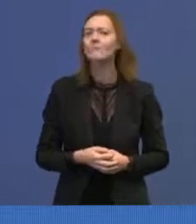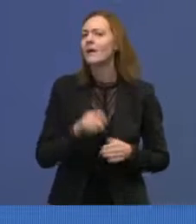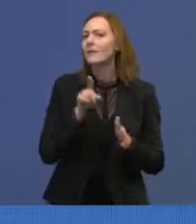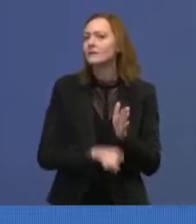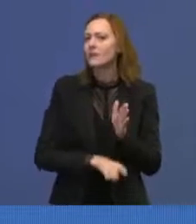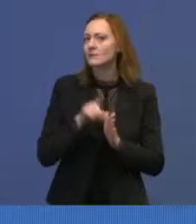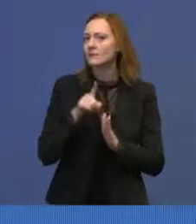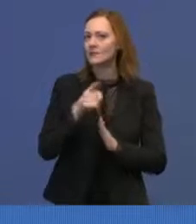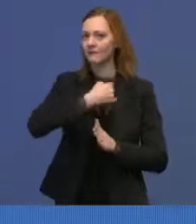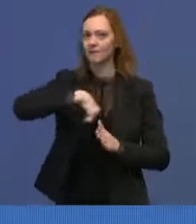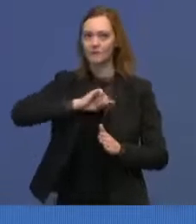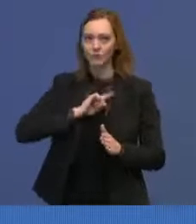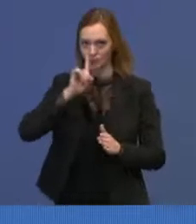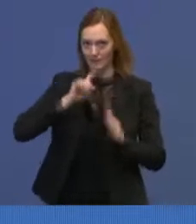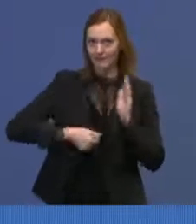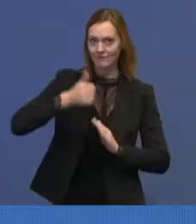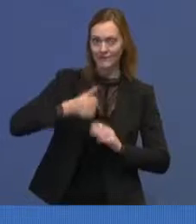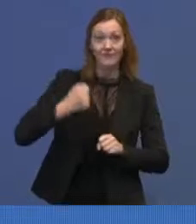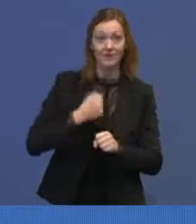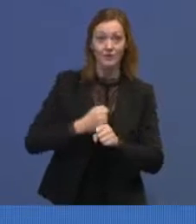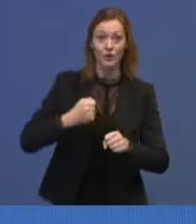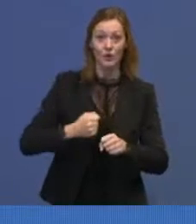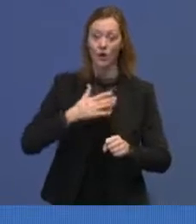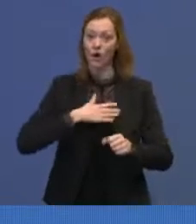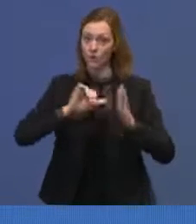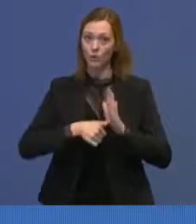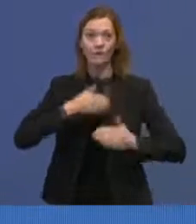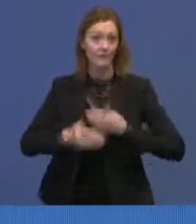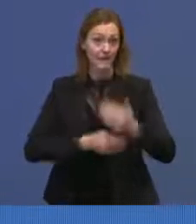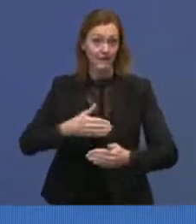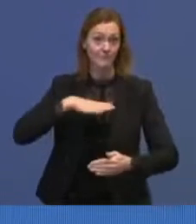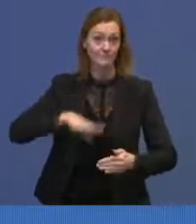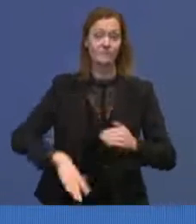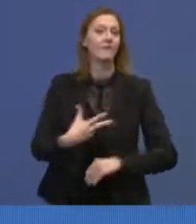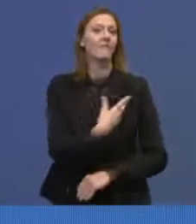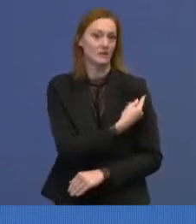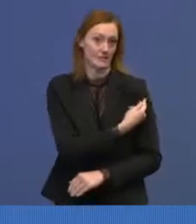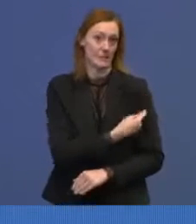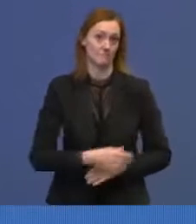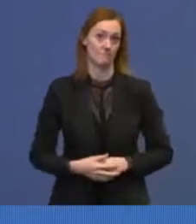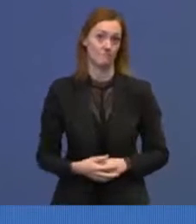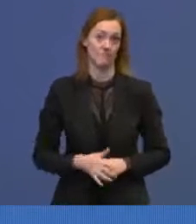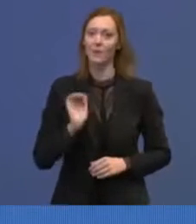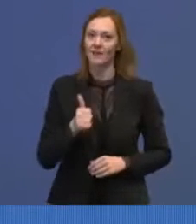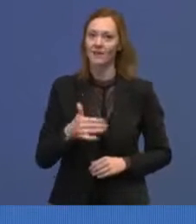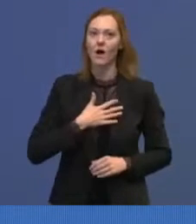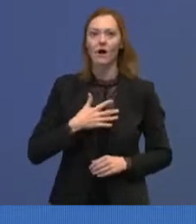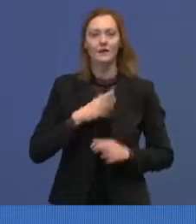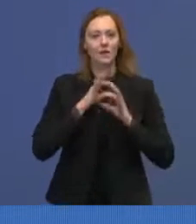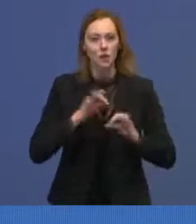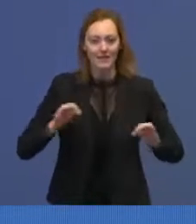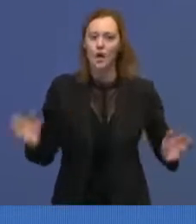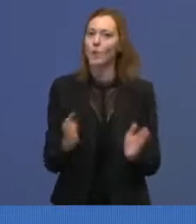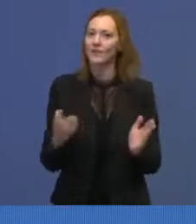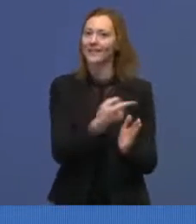isla markaana waxa ugu muhiimsan ee lagu xakamayn karo cudurku waa talaalka. taas darteed waxaan codsi weyn